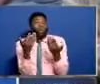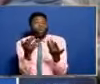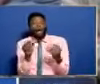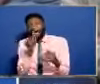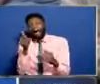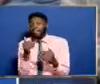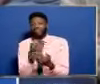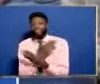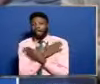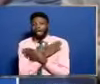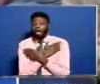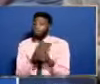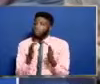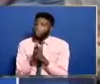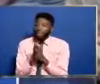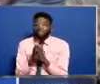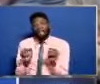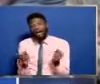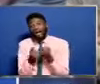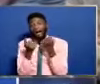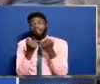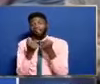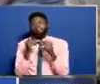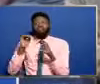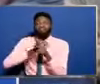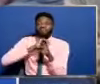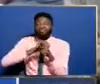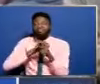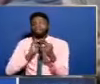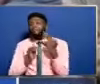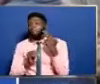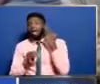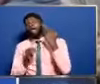wenzake akapigwa. Lakini hiyo tutachunguza.